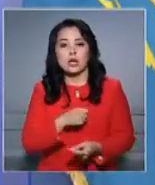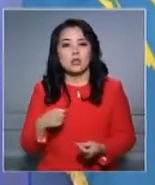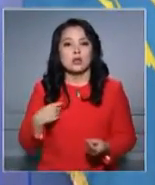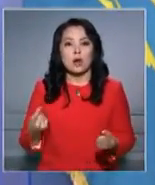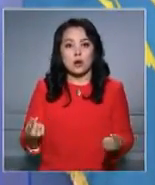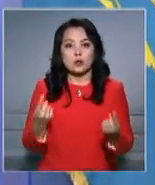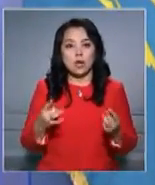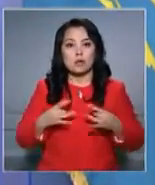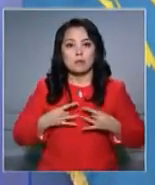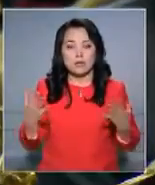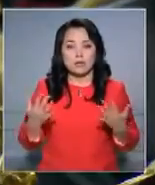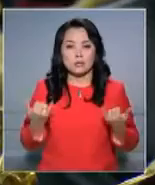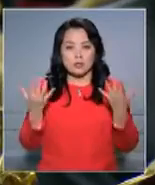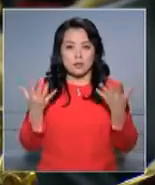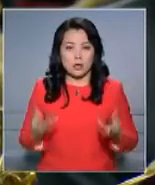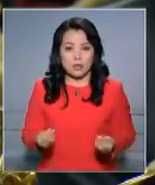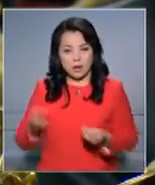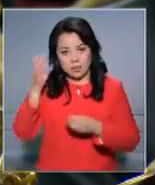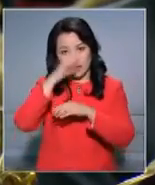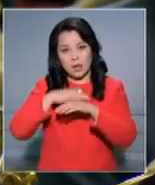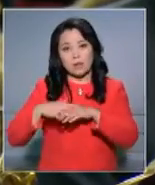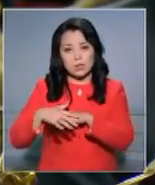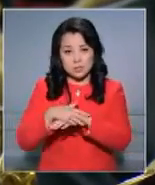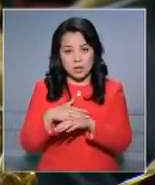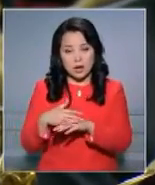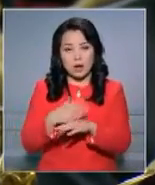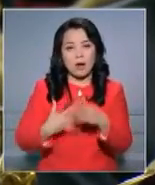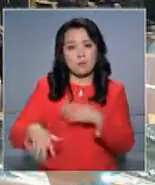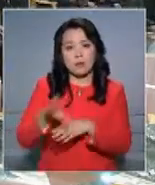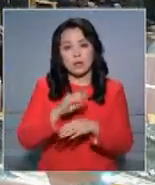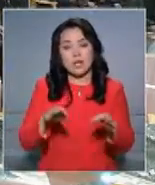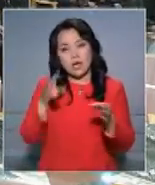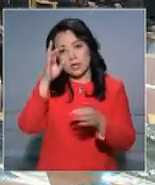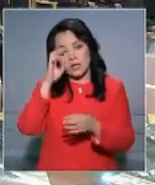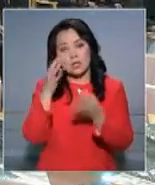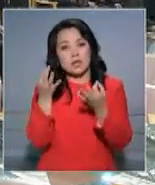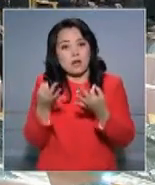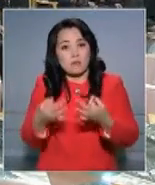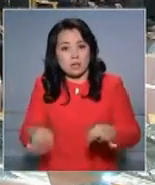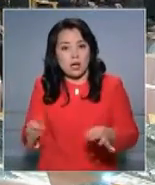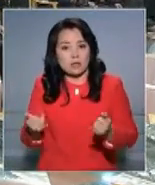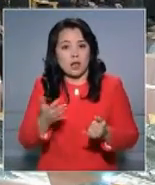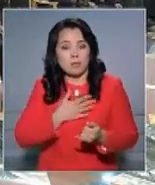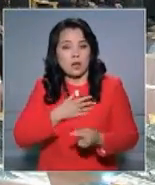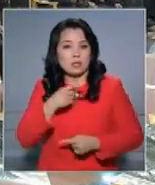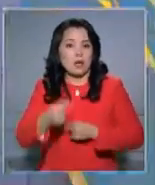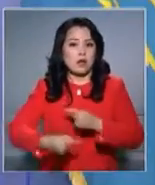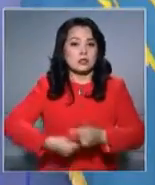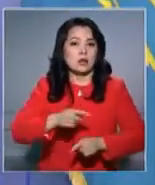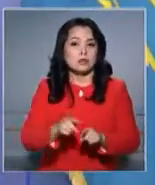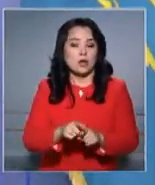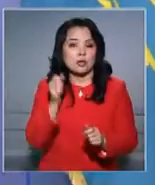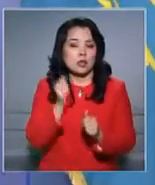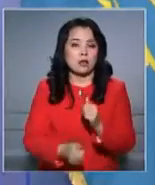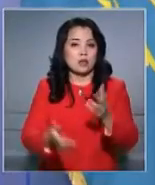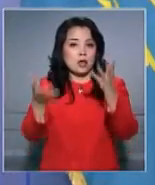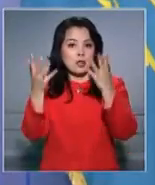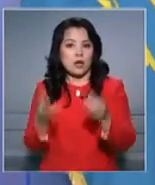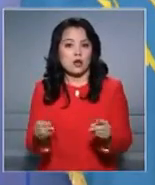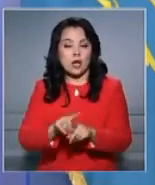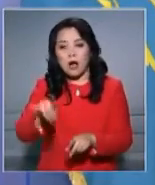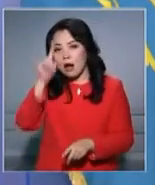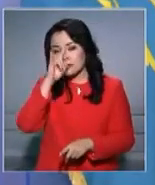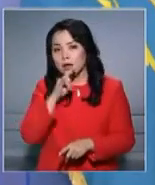төл мерекеміз еліміздің. Біз егемендіктің жылға бергісіз әр күнін ерен еңбекпен